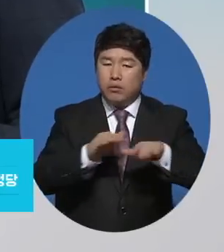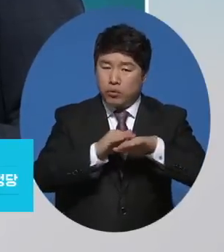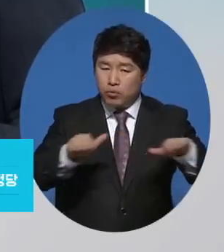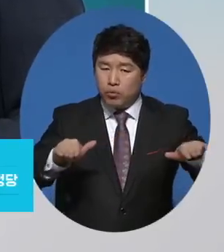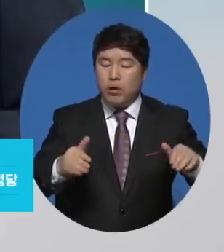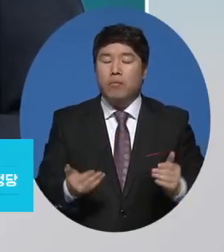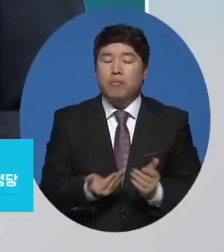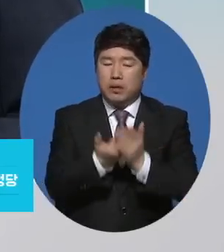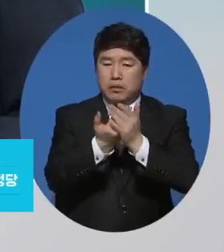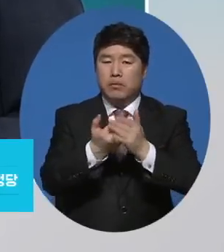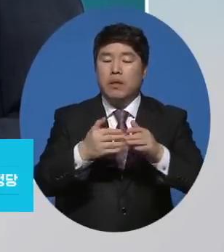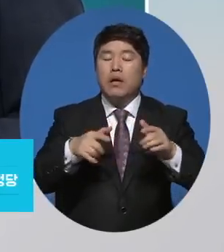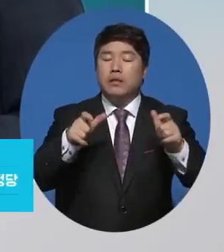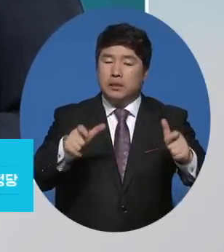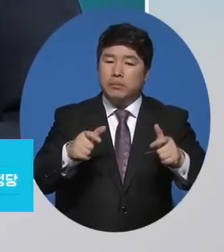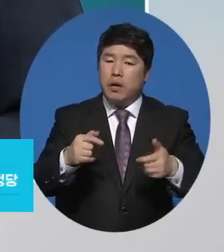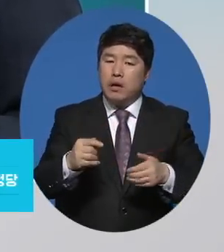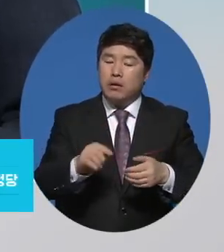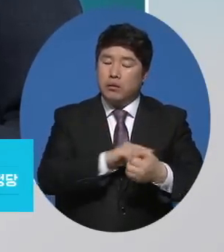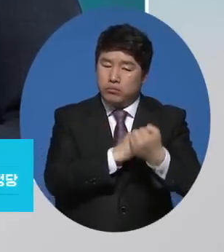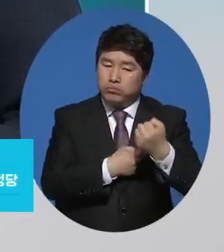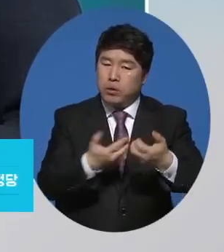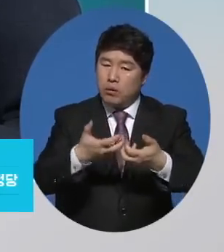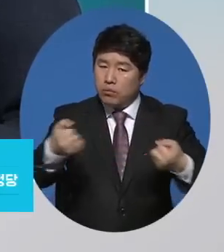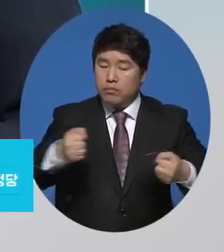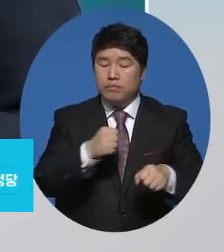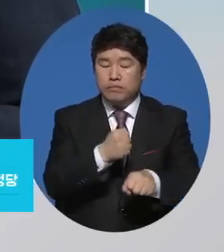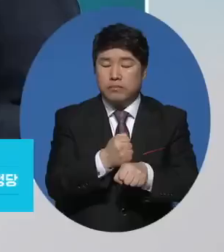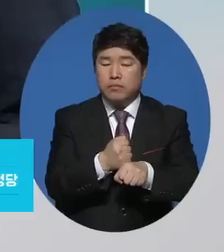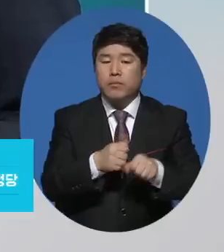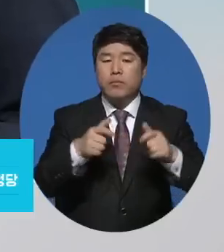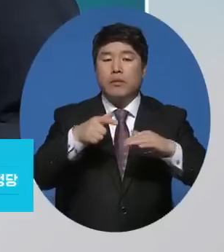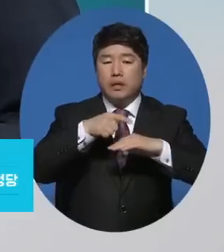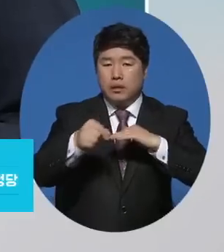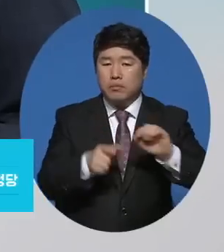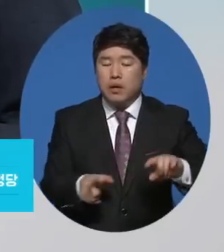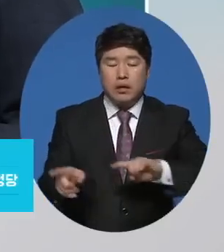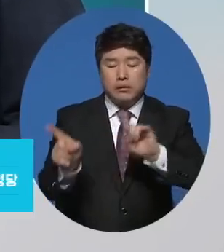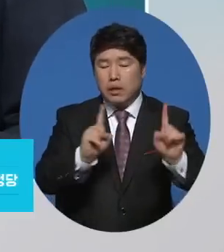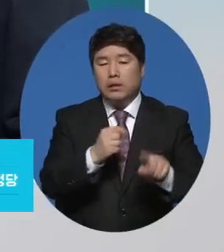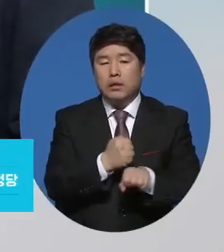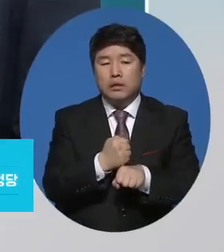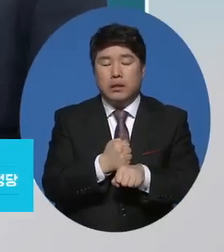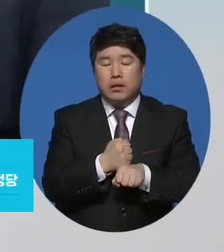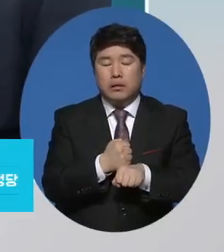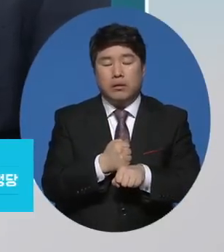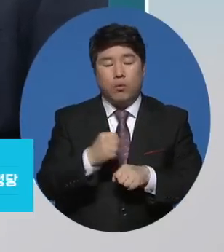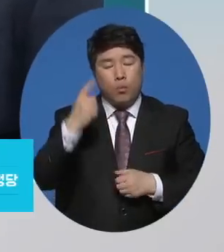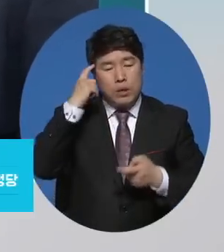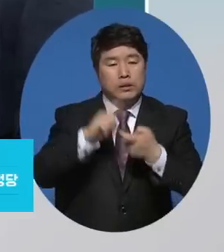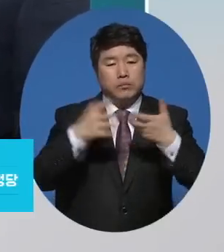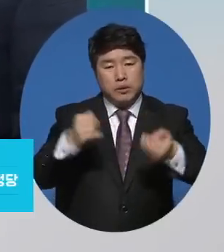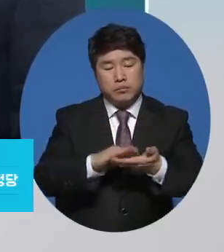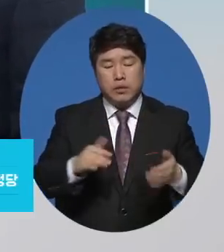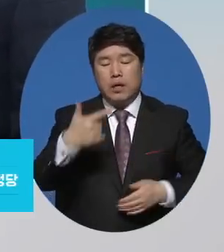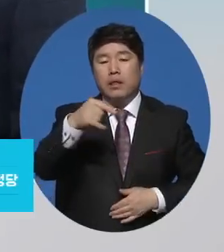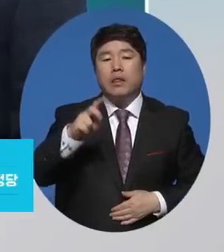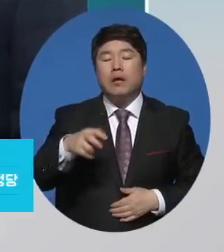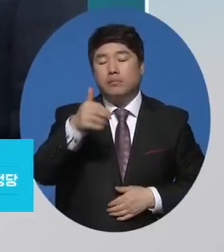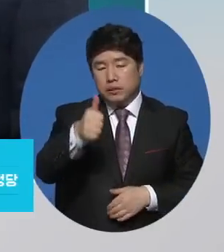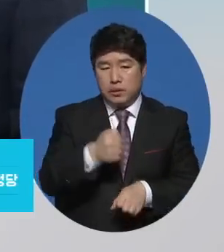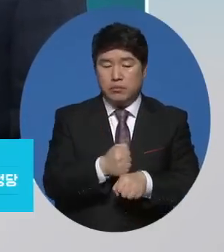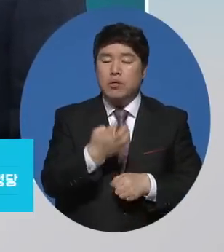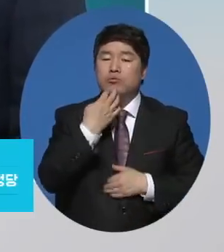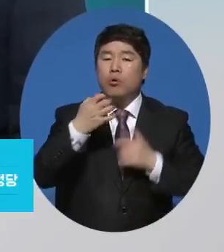권이나 아니면 지방을 살리기 위한 획기적인 정책 이런데 제가 관심 굉장히 많습니다 그리고 남녀 사에서는 이제 주로 수도권에